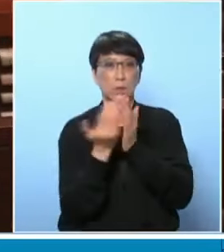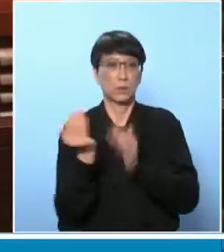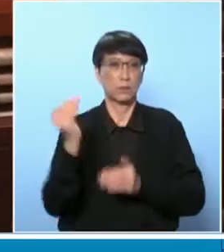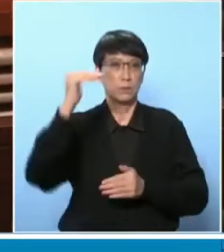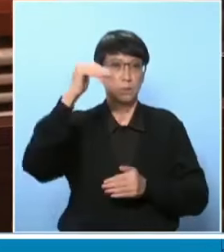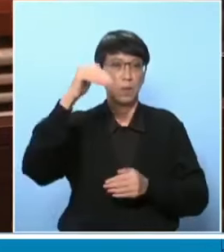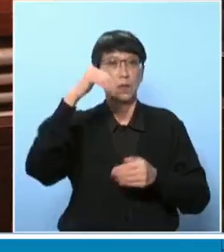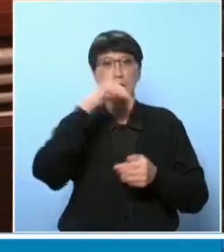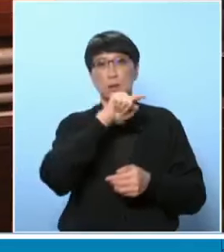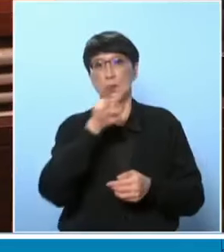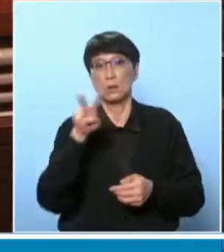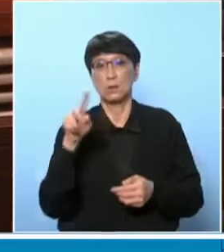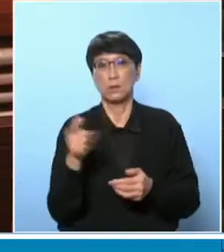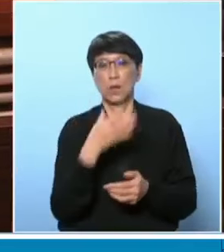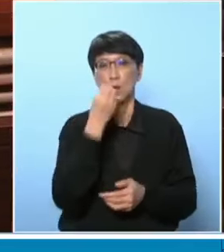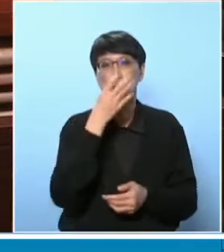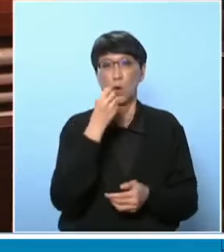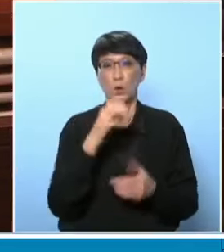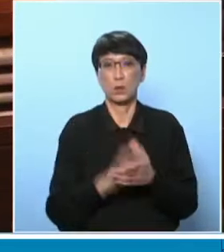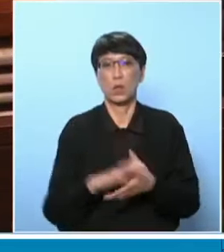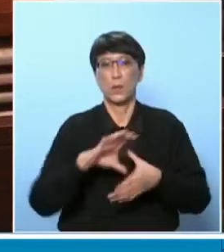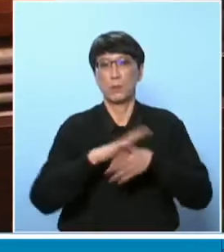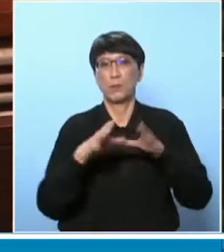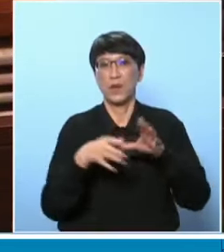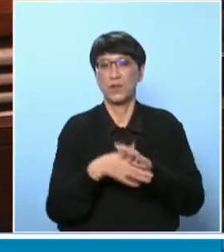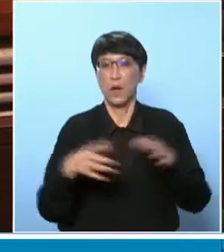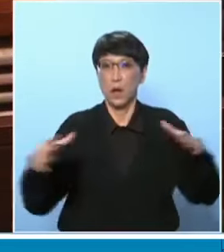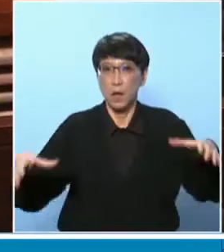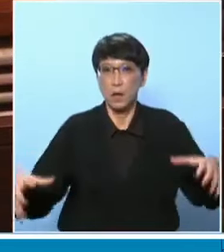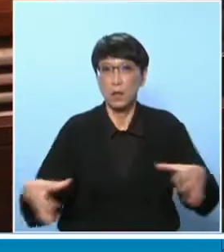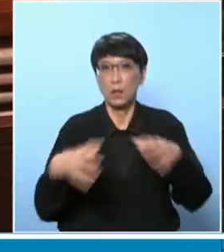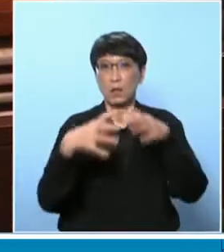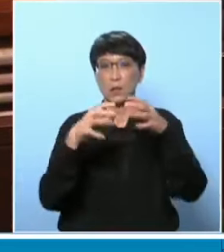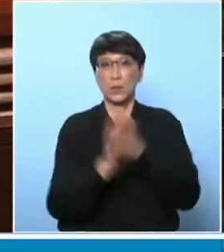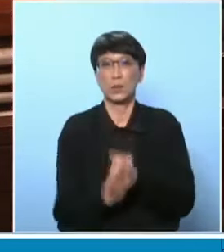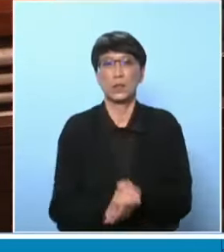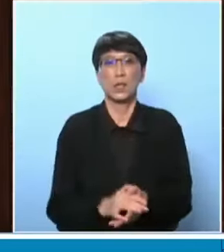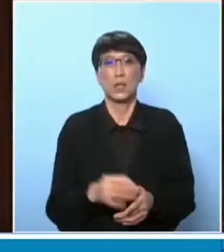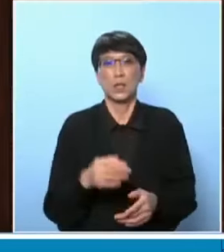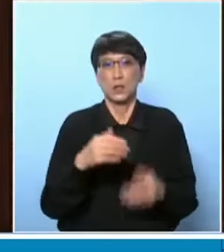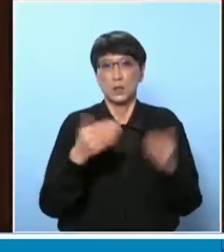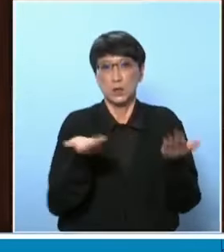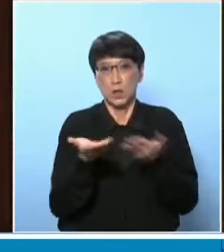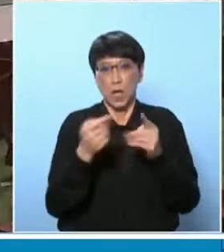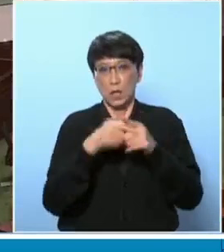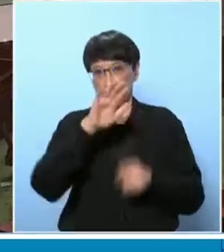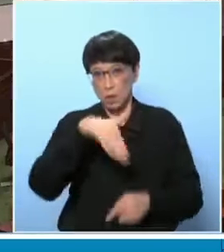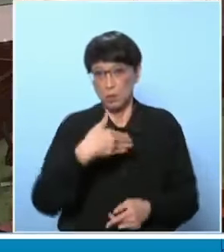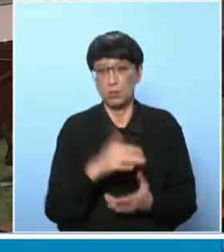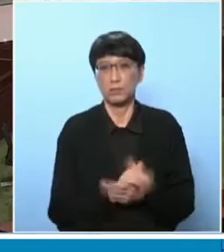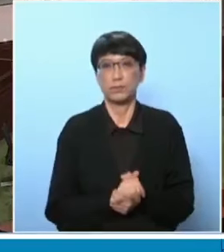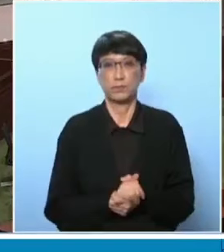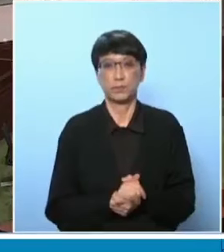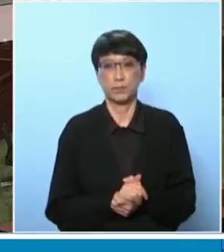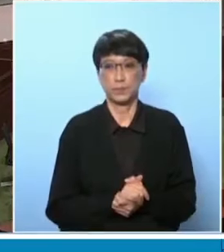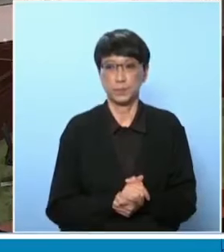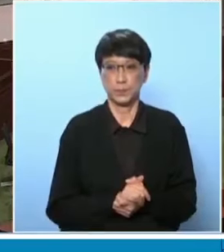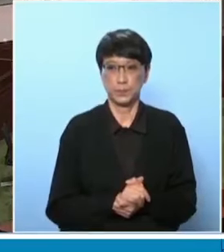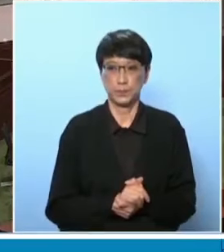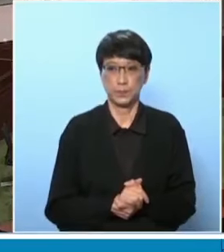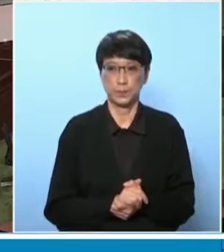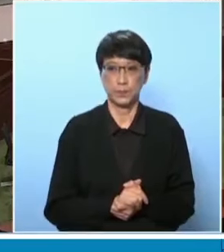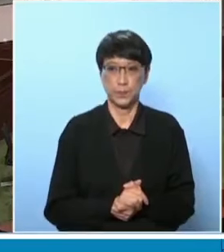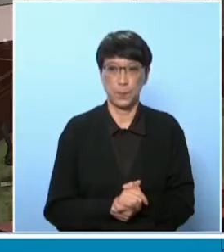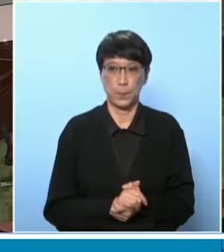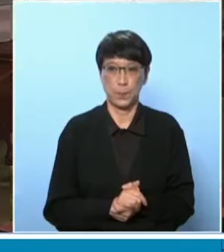起去推出一個所謂 Hong Kong 的 Culture Pass， 是吸引高質量的遊客呢？麻煩 局長。 多謝主席。那